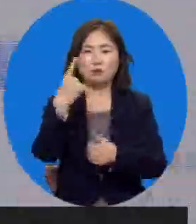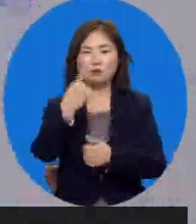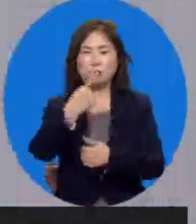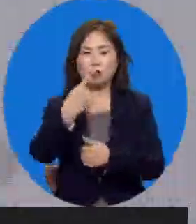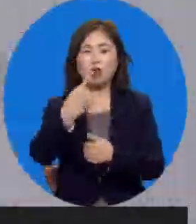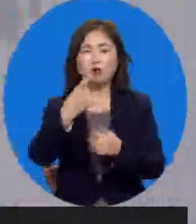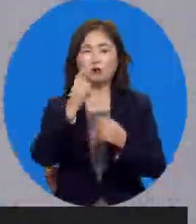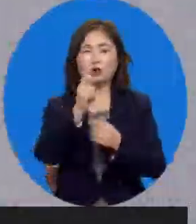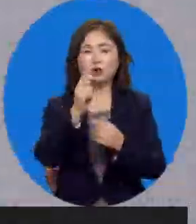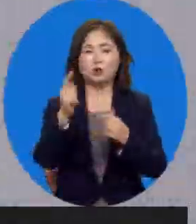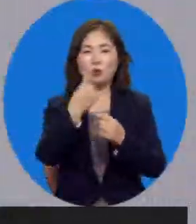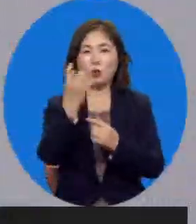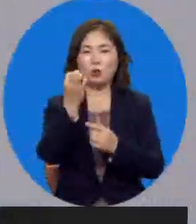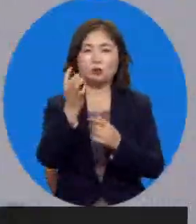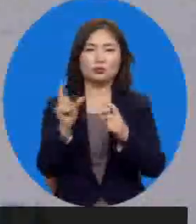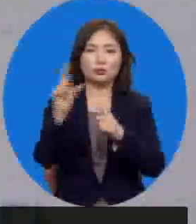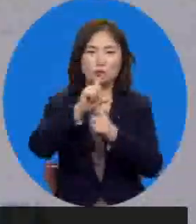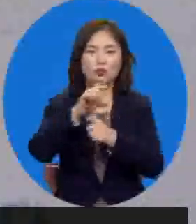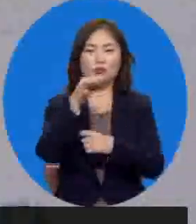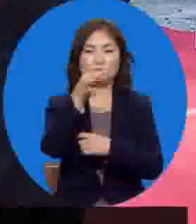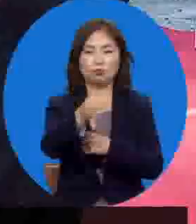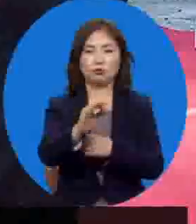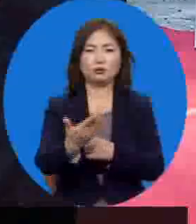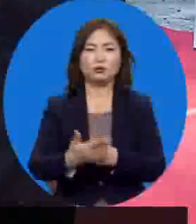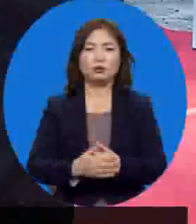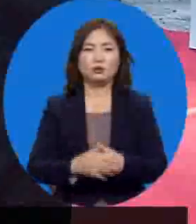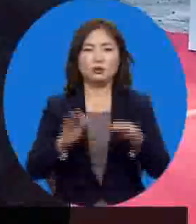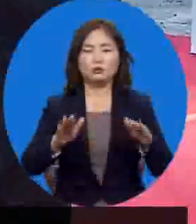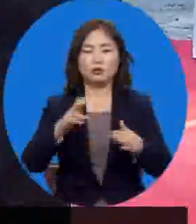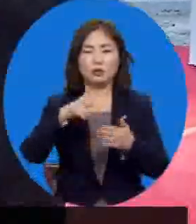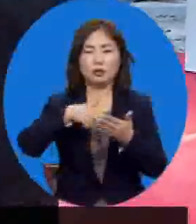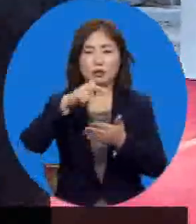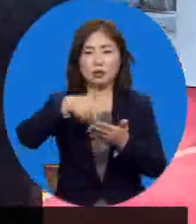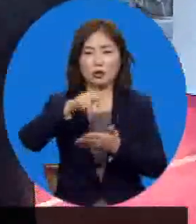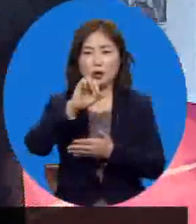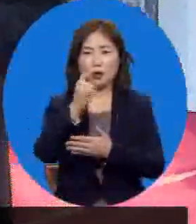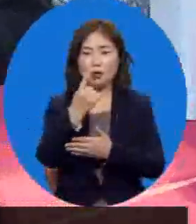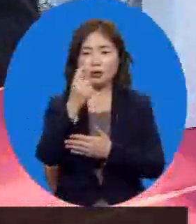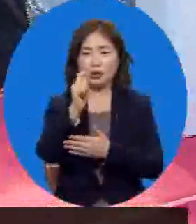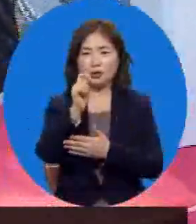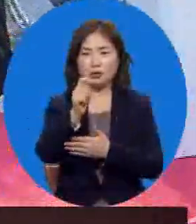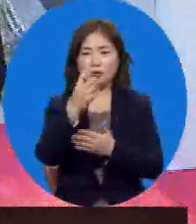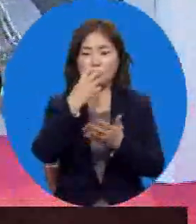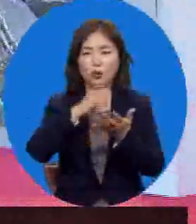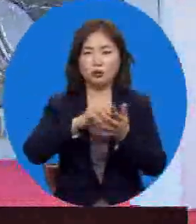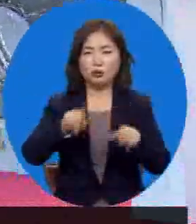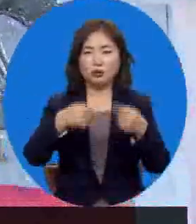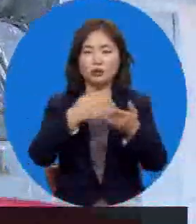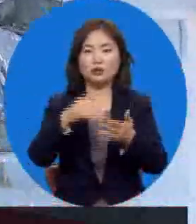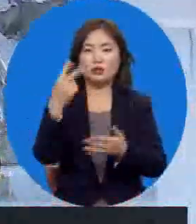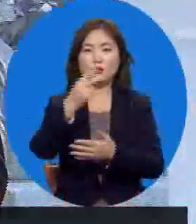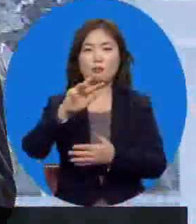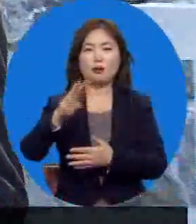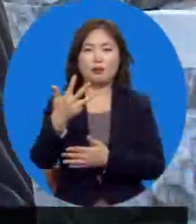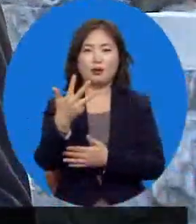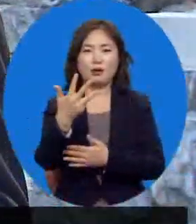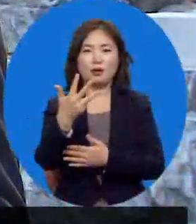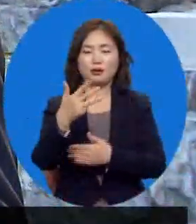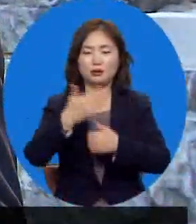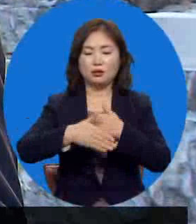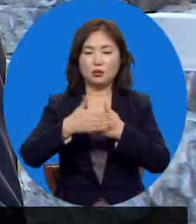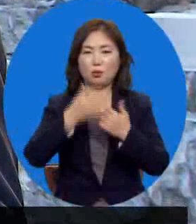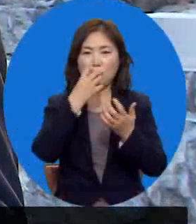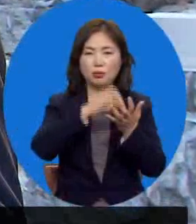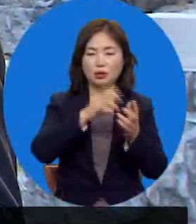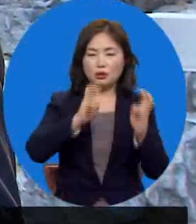1,000원을 택시 요금에 더해 내야 합니다. 이번 카카오 택시에 참여한 법인 택시는 2,800여 대로 대구